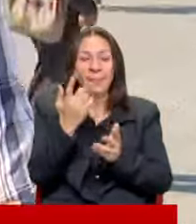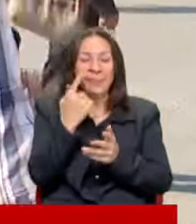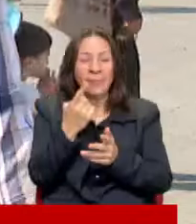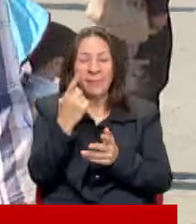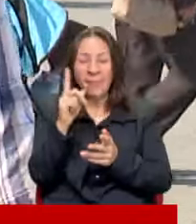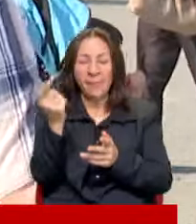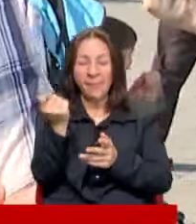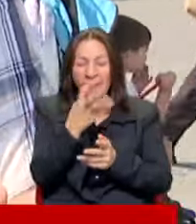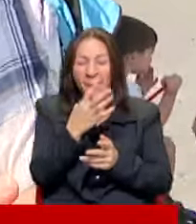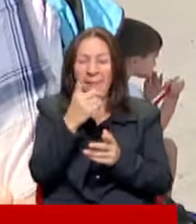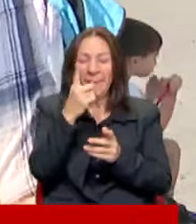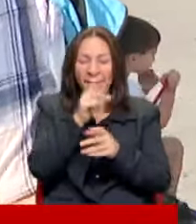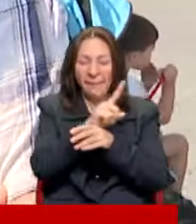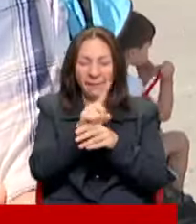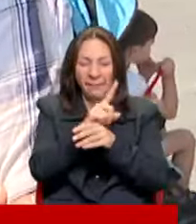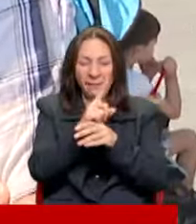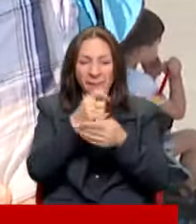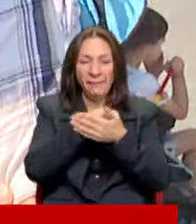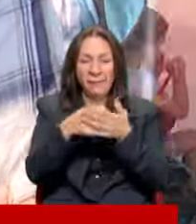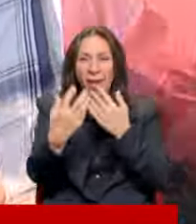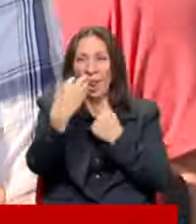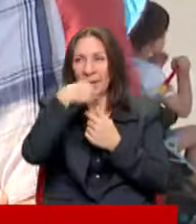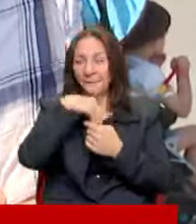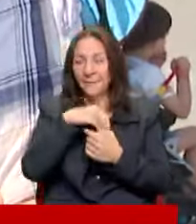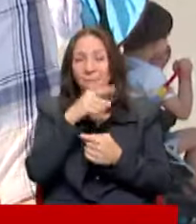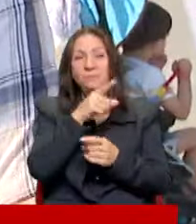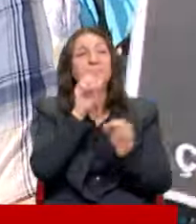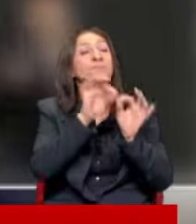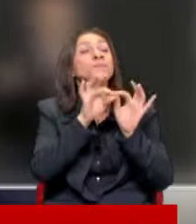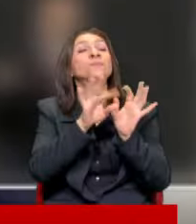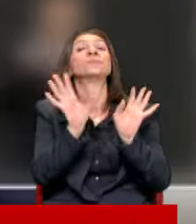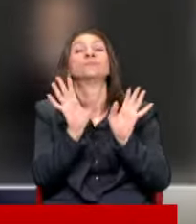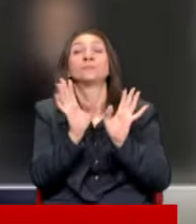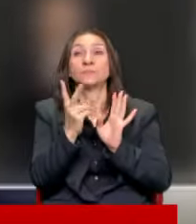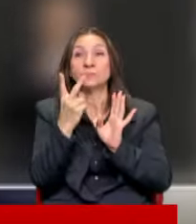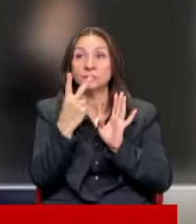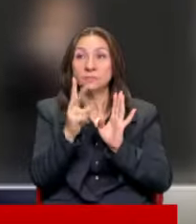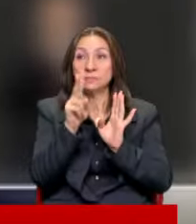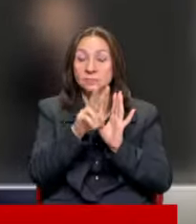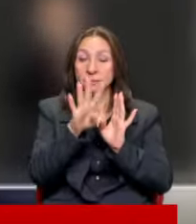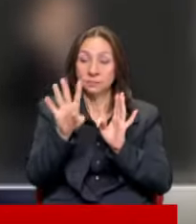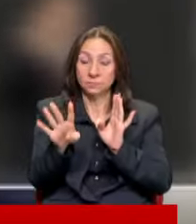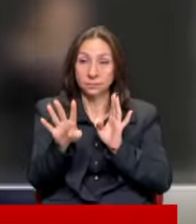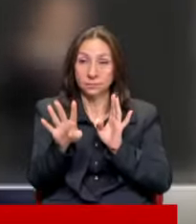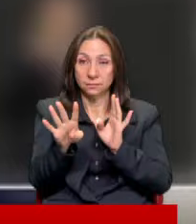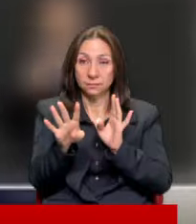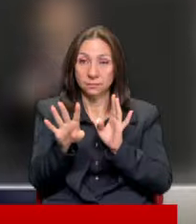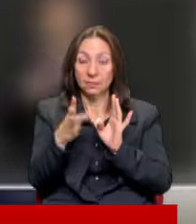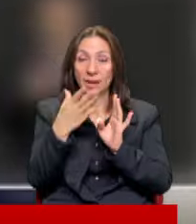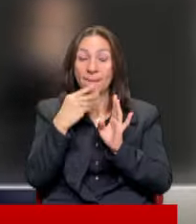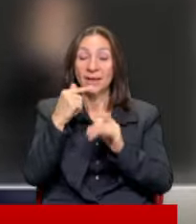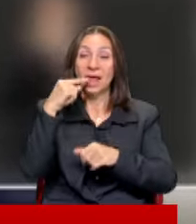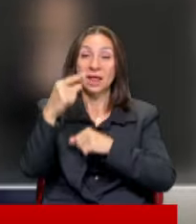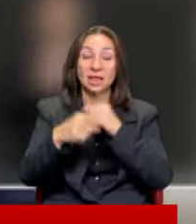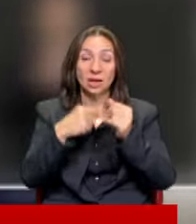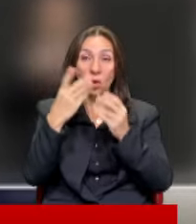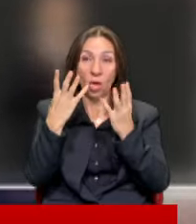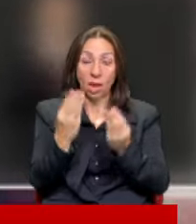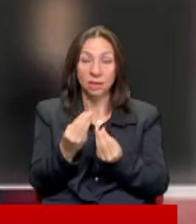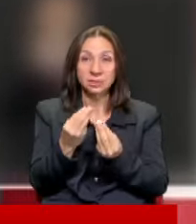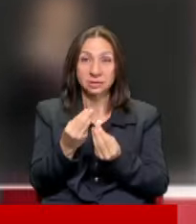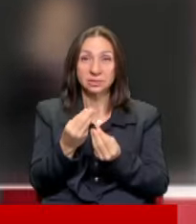kişinin bir saniyede maaşını yutuyor onlara tasarruf yok 2024 emekliler yılı